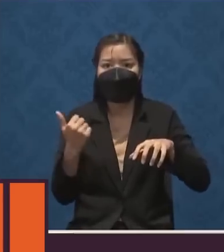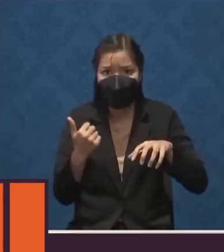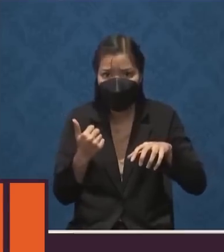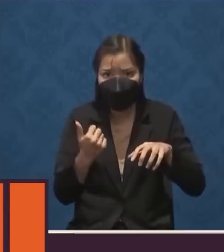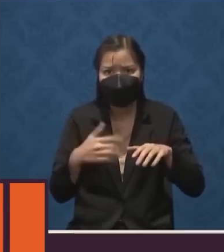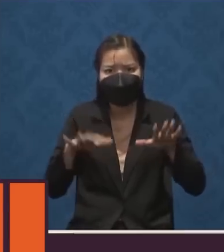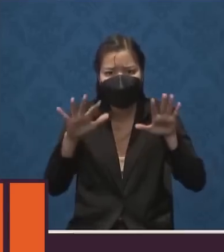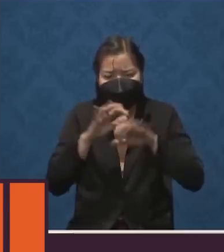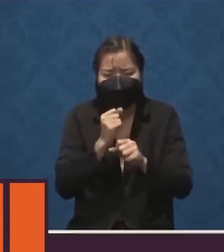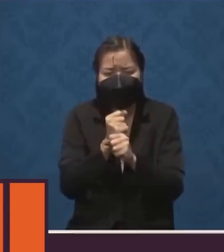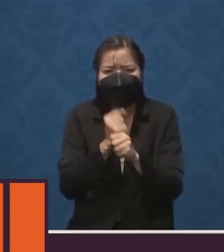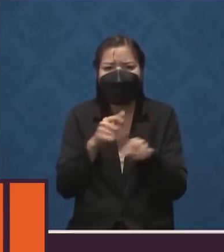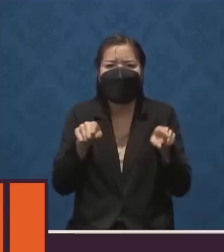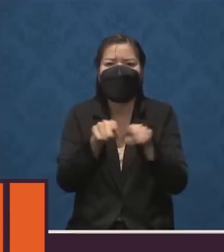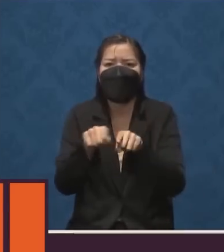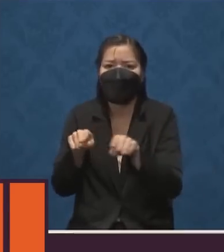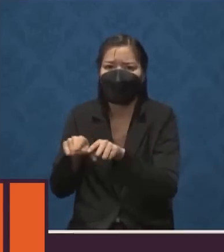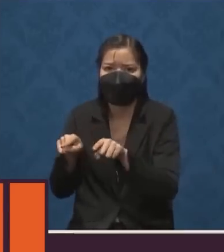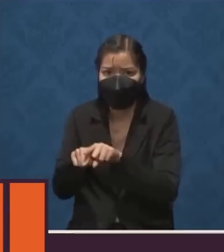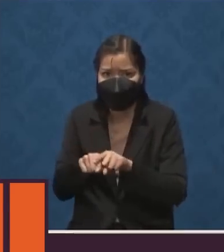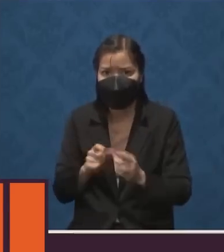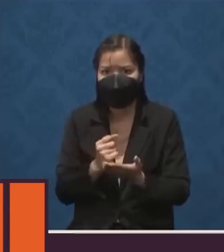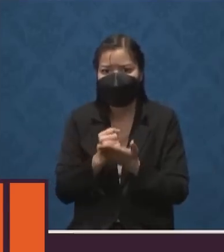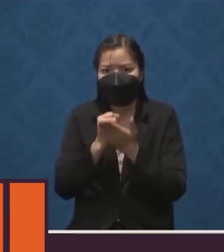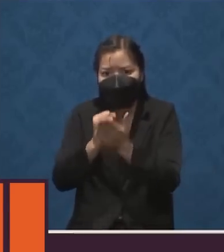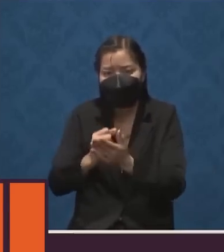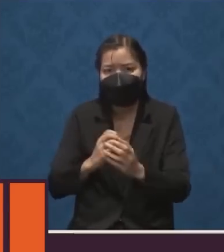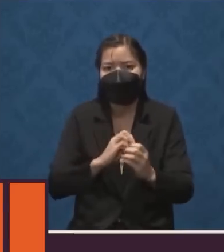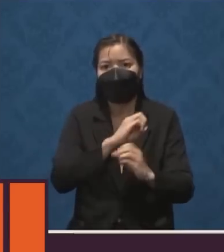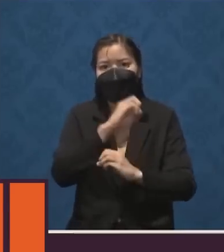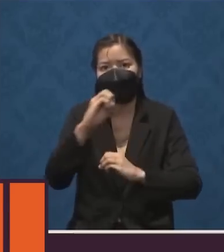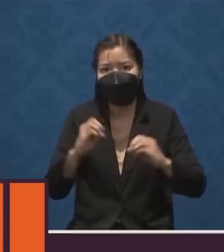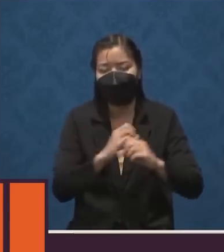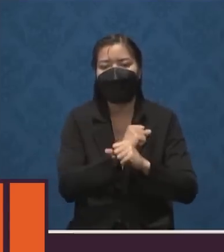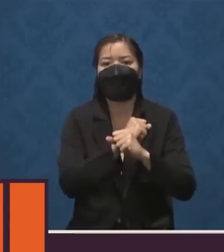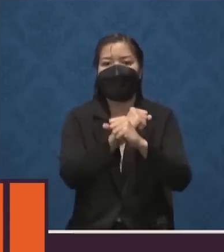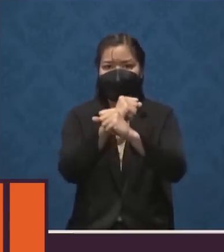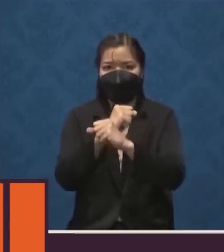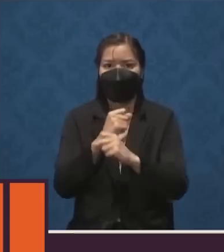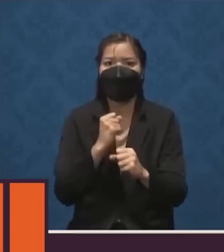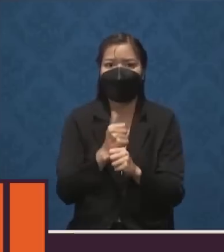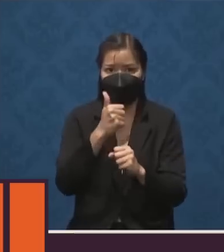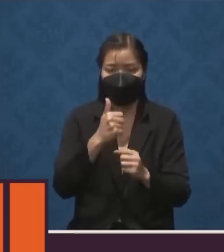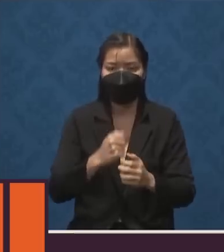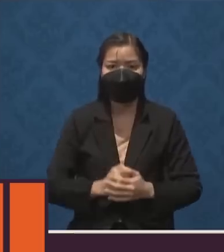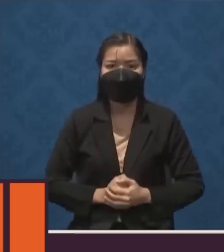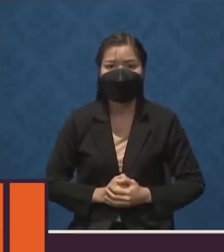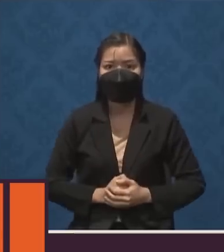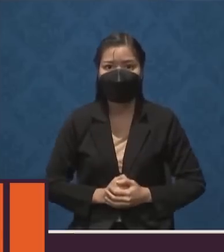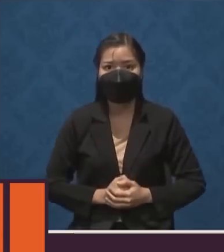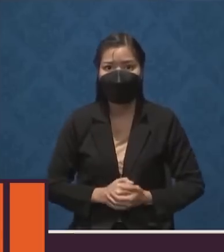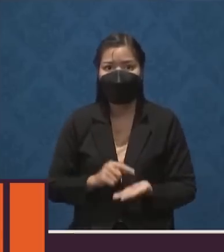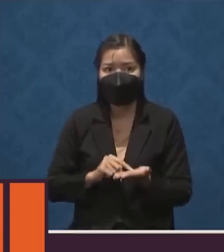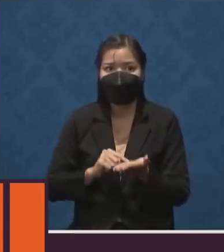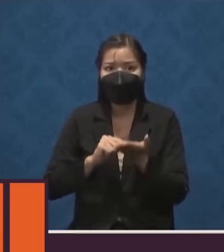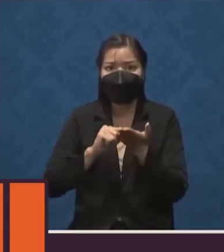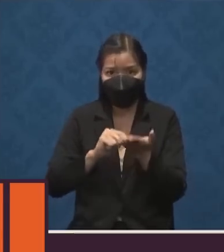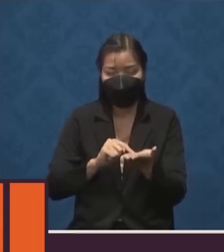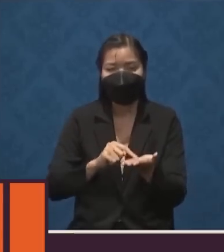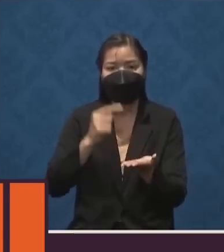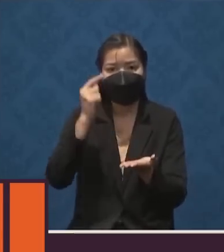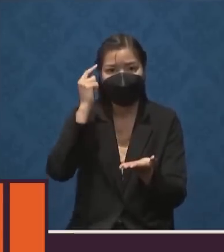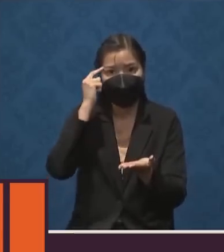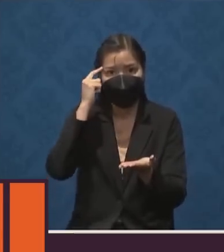มากพออยู่แล้วในการรับมือกัภัยคกความตควมนคงในรแบเดิมแนที่กอรมนอนและกเปกเสนอดคามตระหนักดีครั